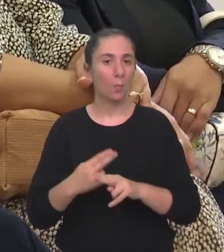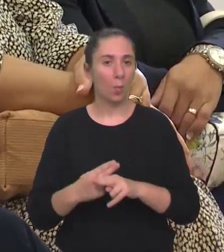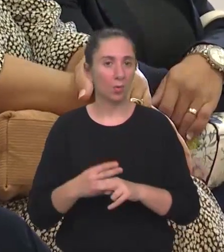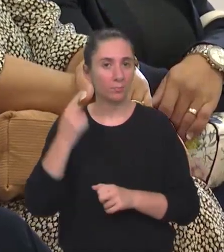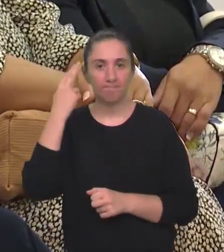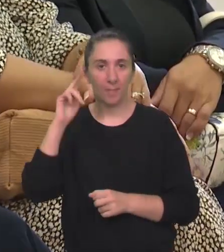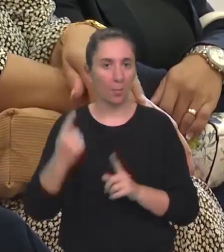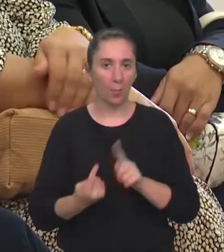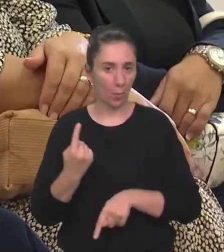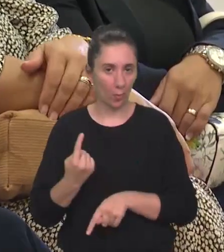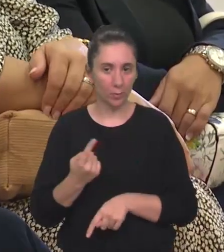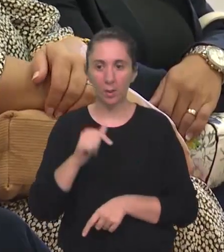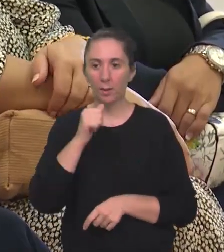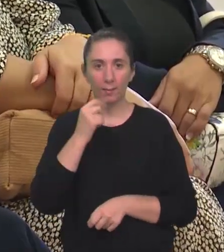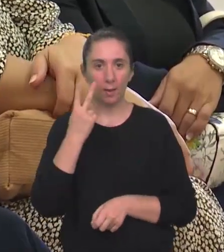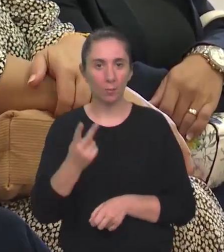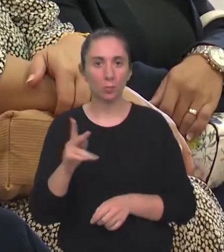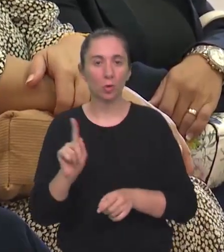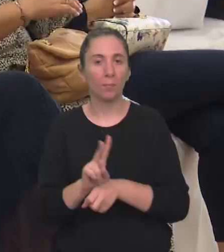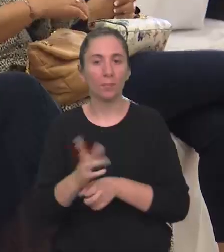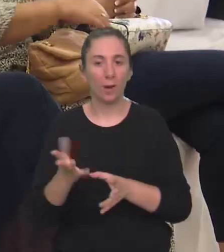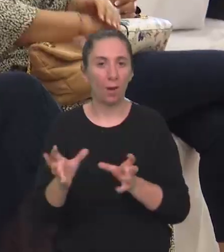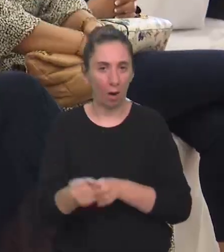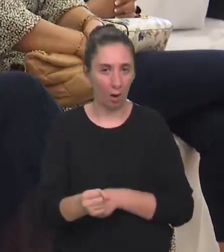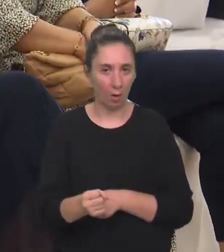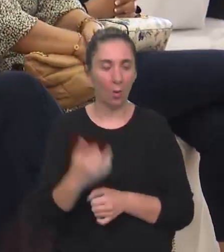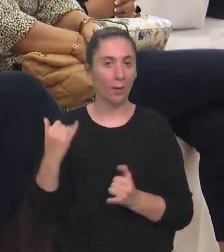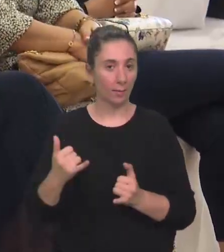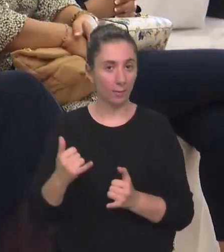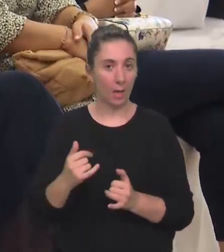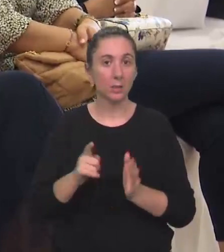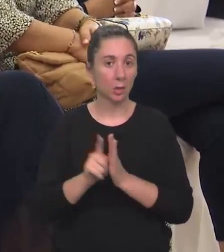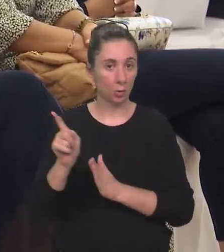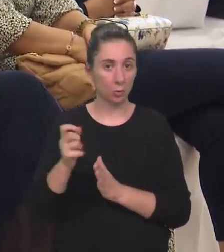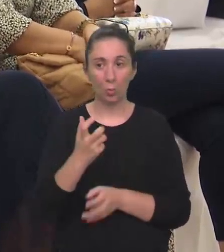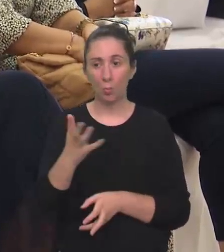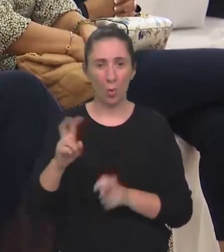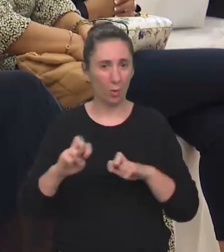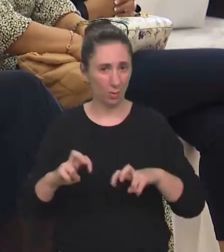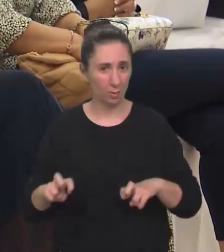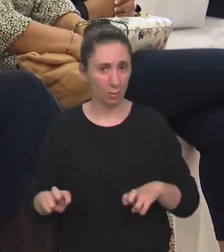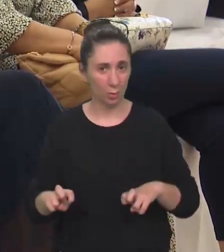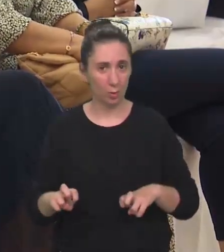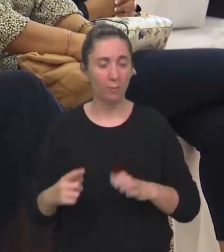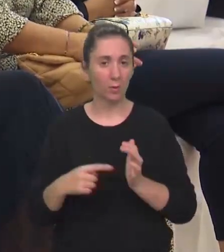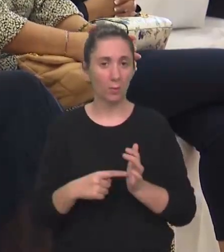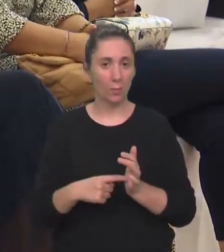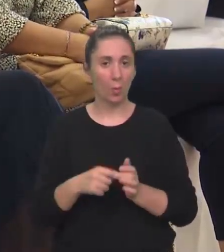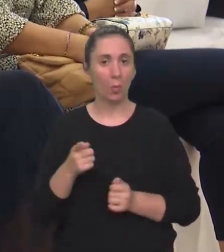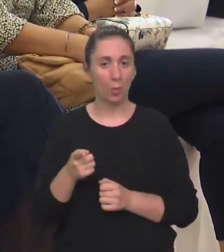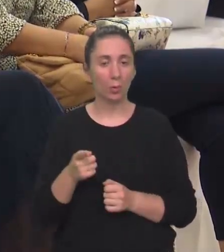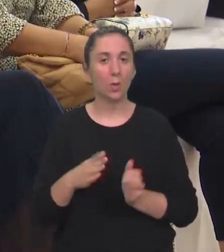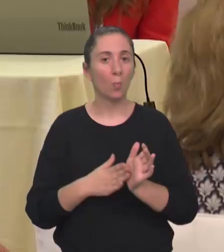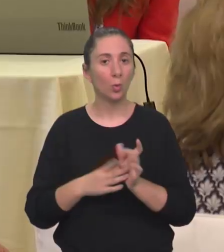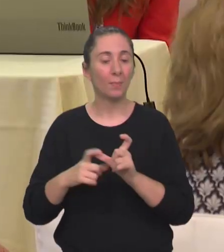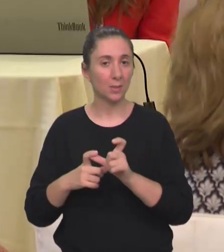je nepoznatog uzroka i nepredvidivog tijeka. Današnje spoznaje i rezultati brojnih istraživanja ukazuju na to da